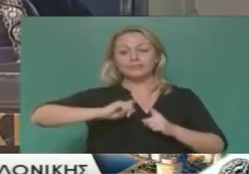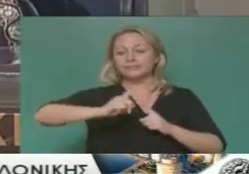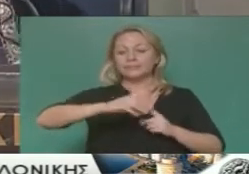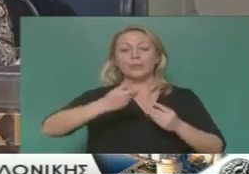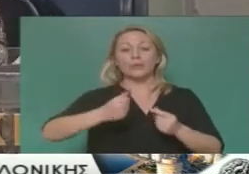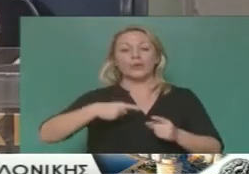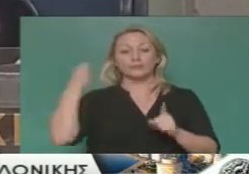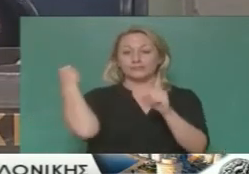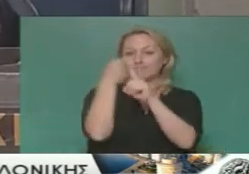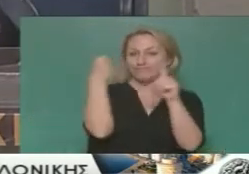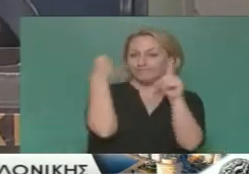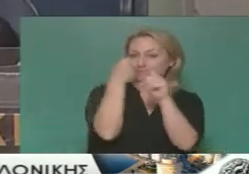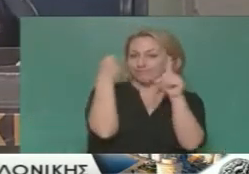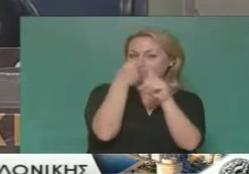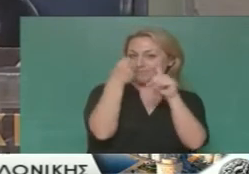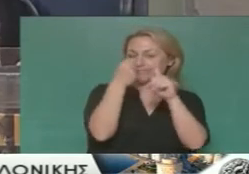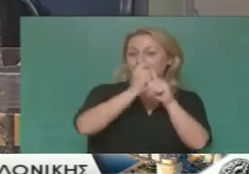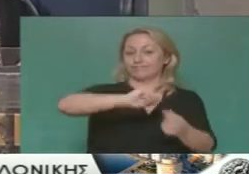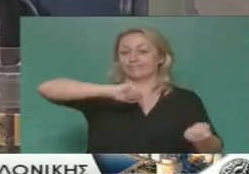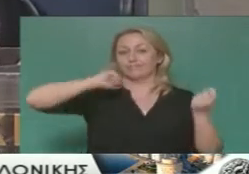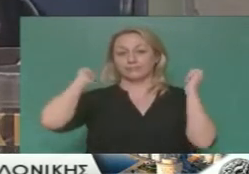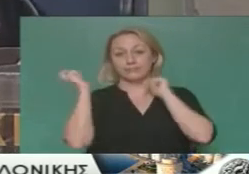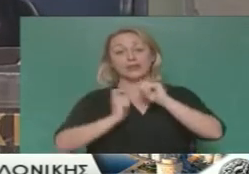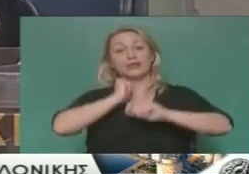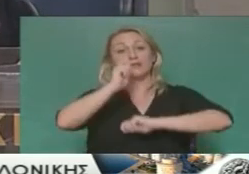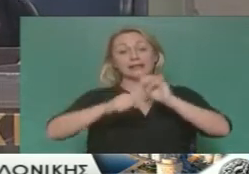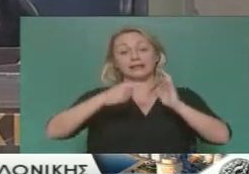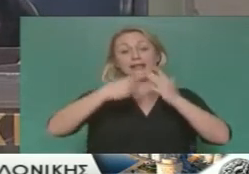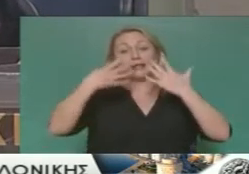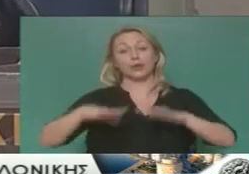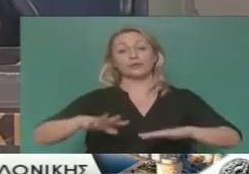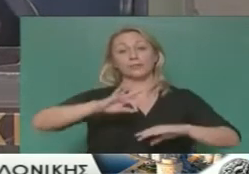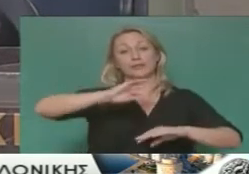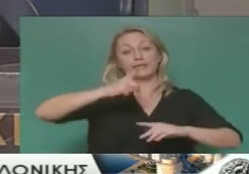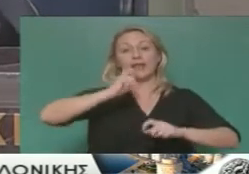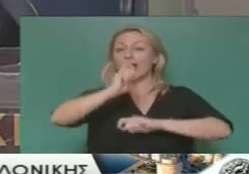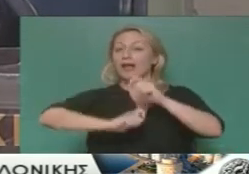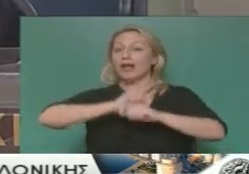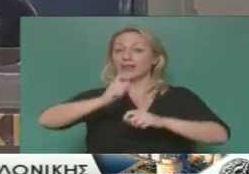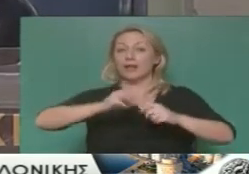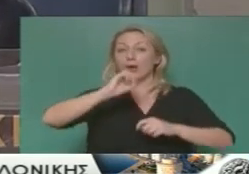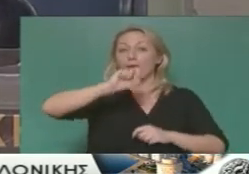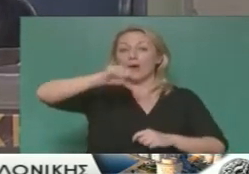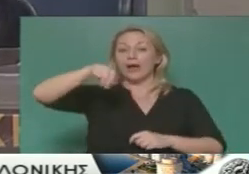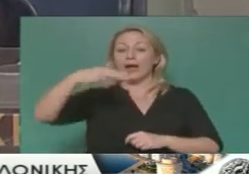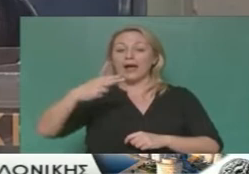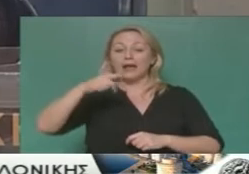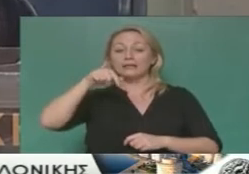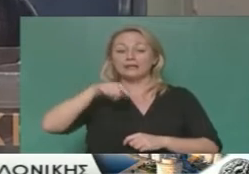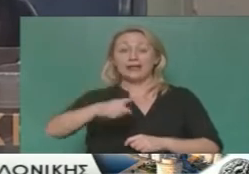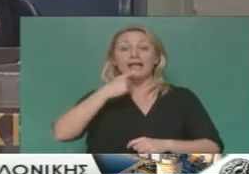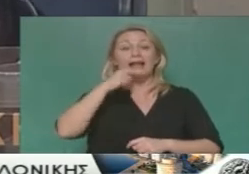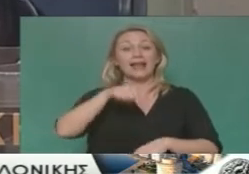πολλούς αγώνες δημοκρατικούς έφτασε να συσταθεί ο ΟΑΣ το 1957. Τον ονόμασαν την τελευταία